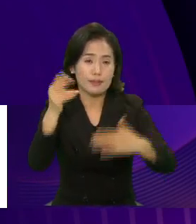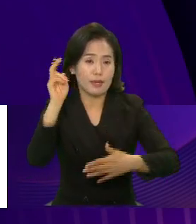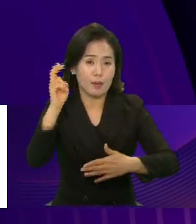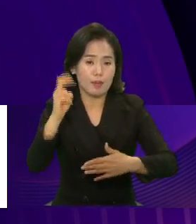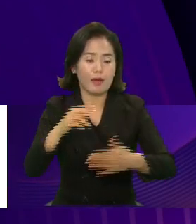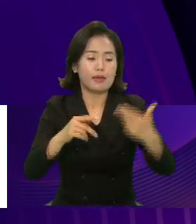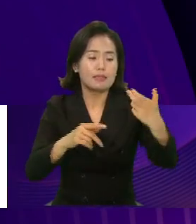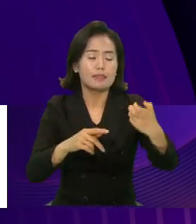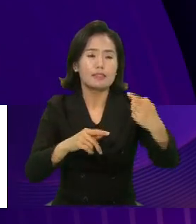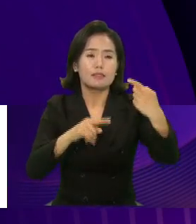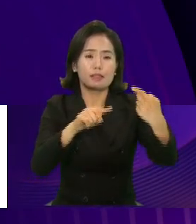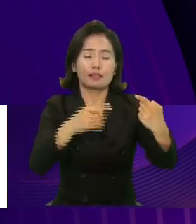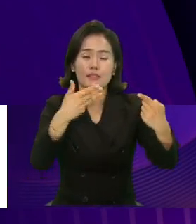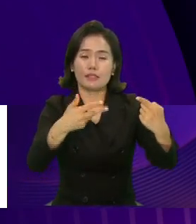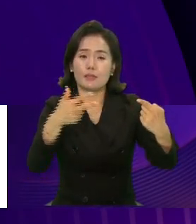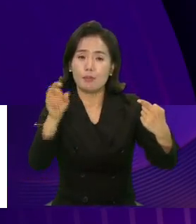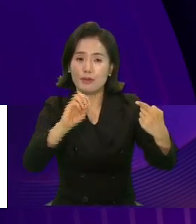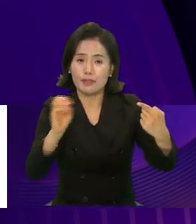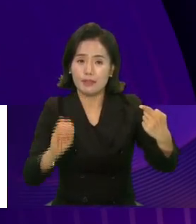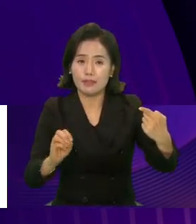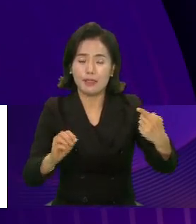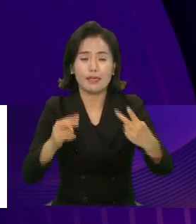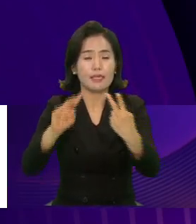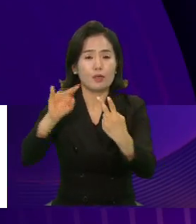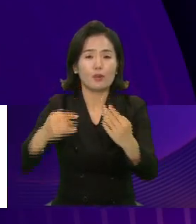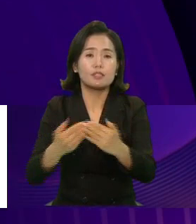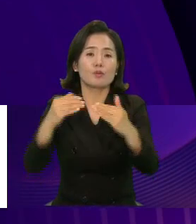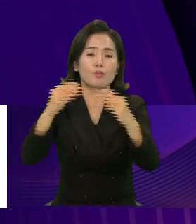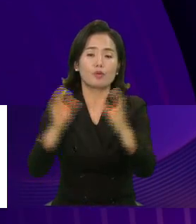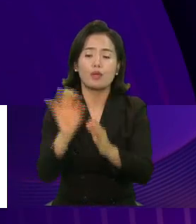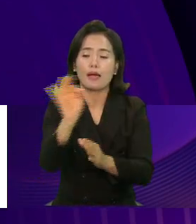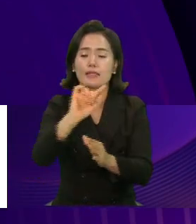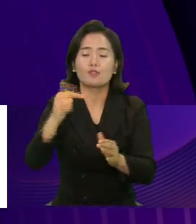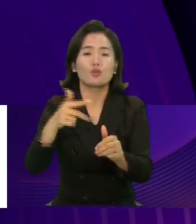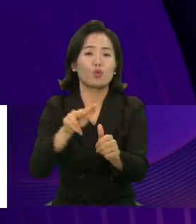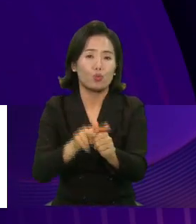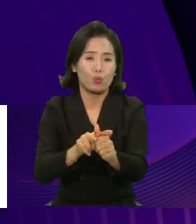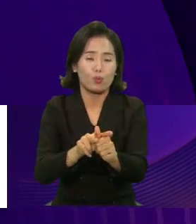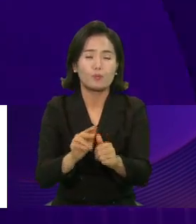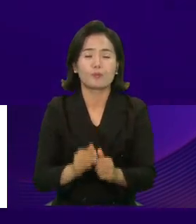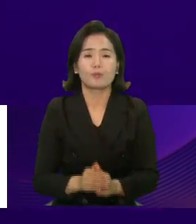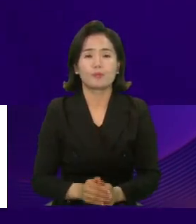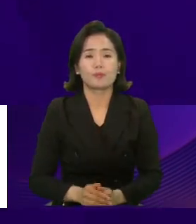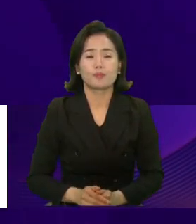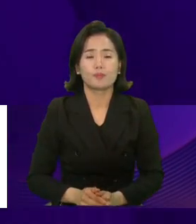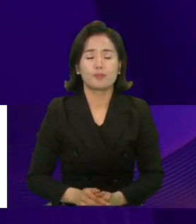확실시되는데요. 71.7% 기록합니다. 2위는 진보당 안주용 후보입니다.